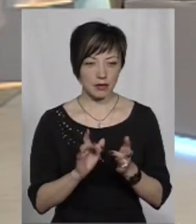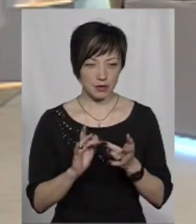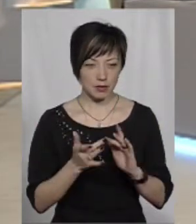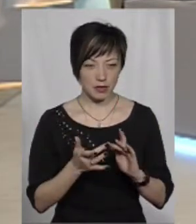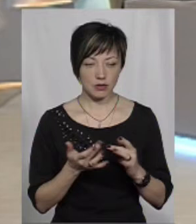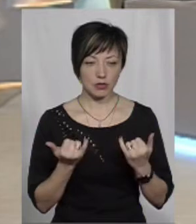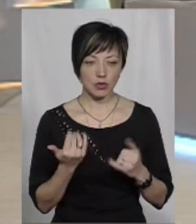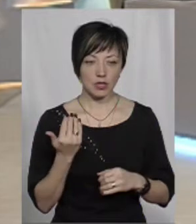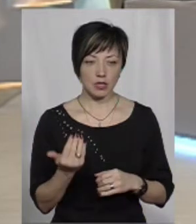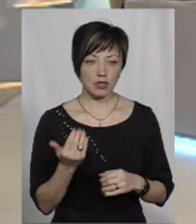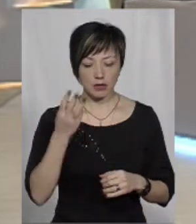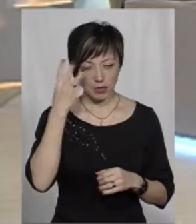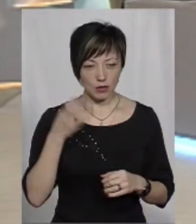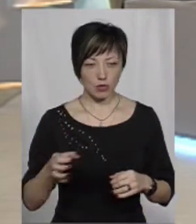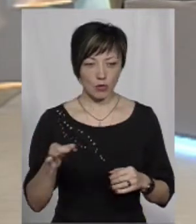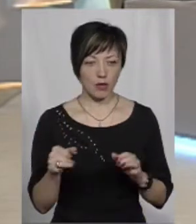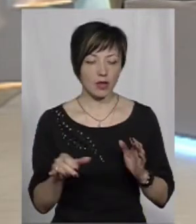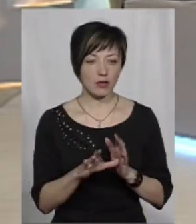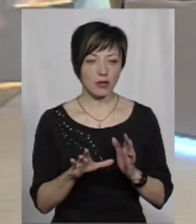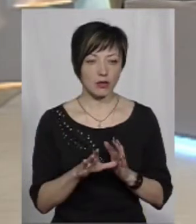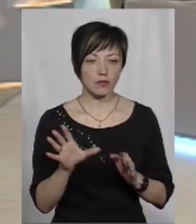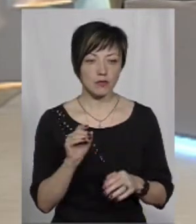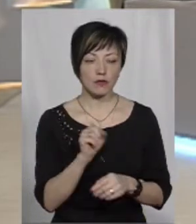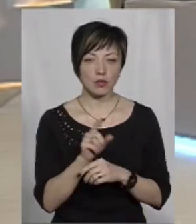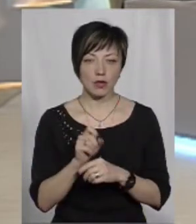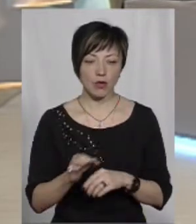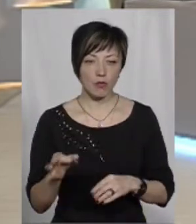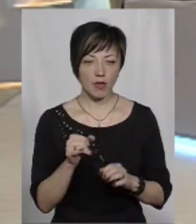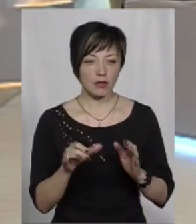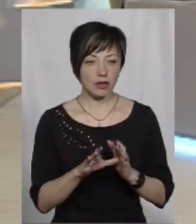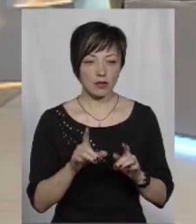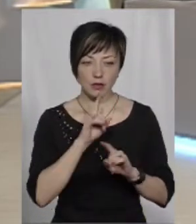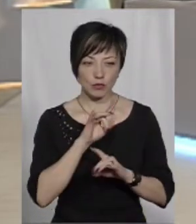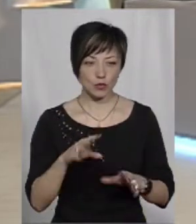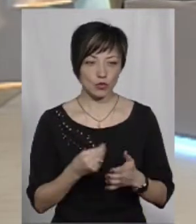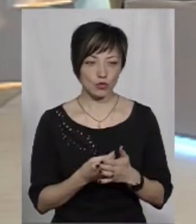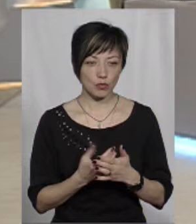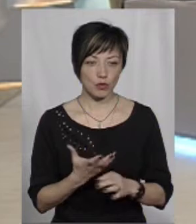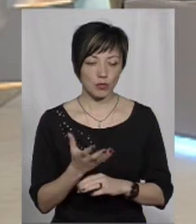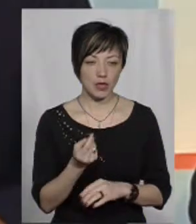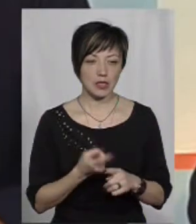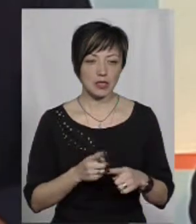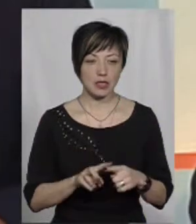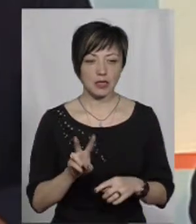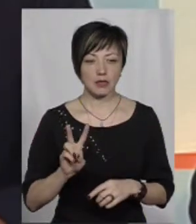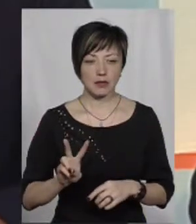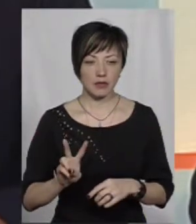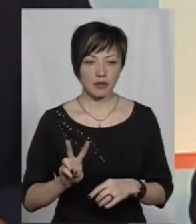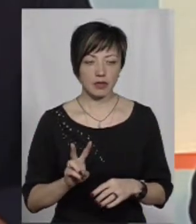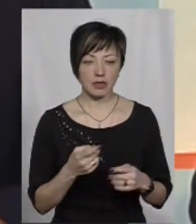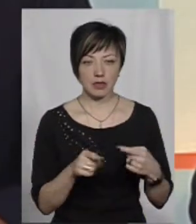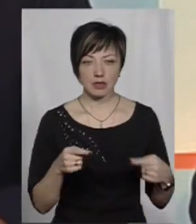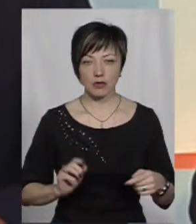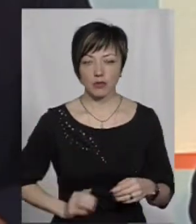який на сьогодні належить Хмельницькобленерго, вся функціонал Хмельницькобленерго, там не буде суми до оплати, тому що це дві різні компанії,